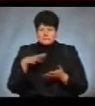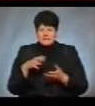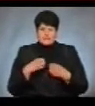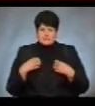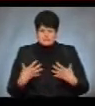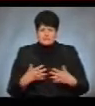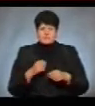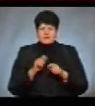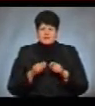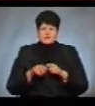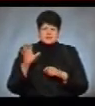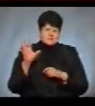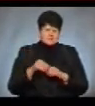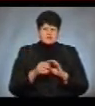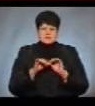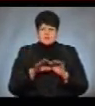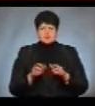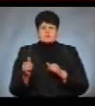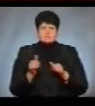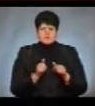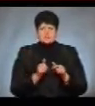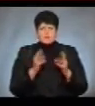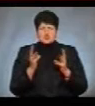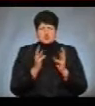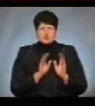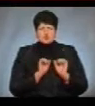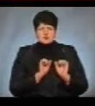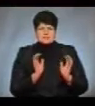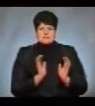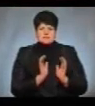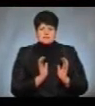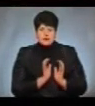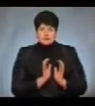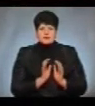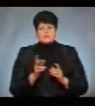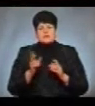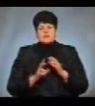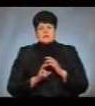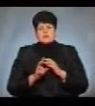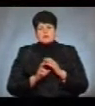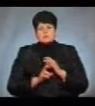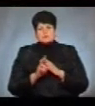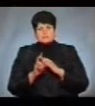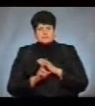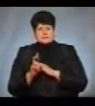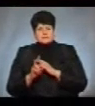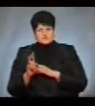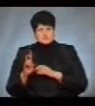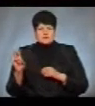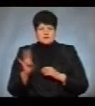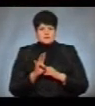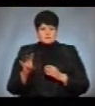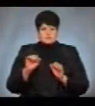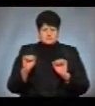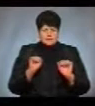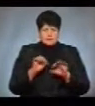працівниками перевіряється весь комплекс заходів щодо забезпечення пожежної безпеки. З представниками храмів, церков, з настоятелями проводяться відповідні бесіди. Під